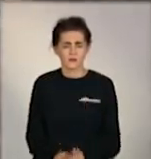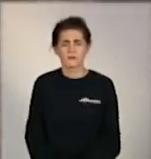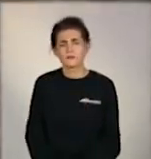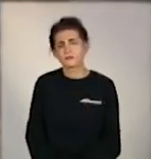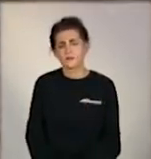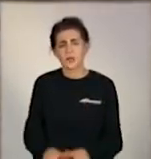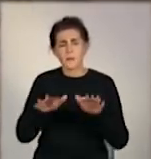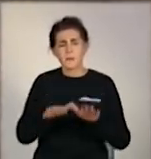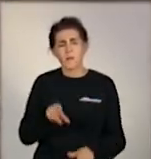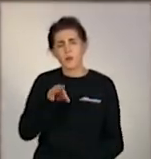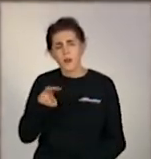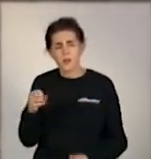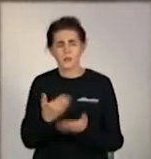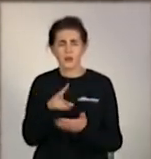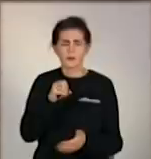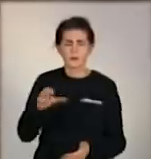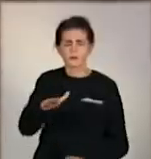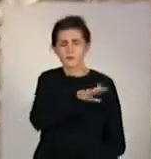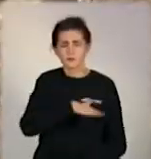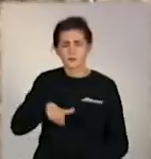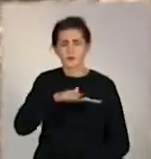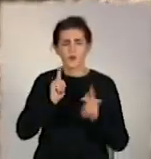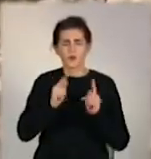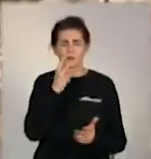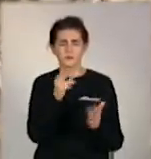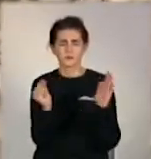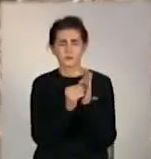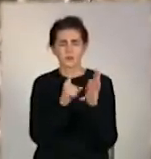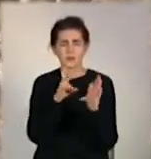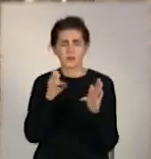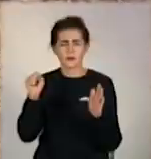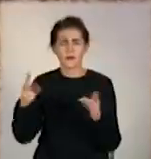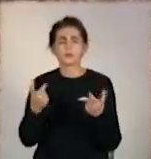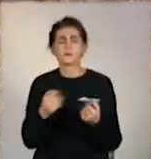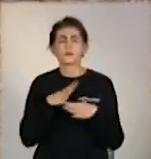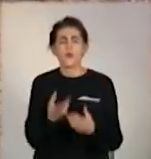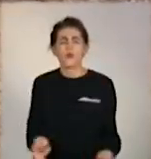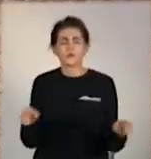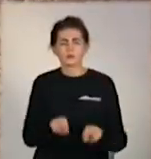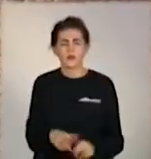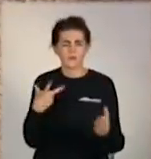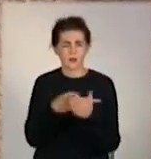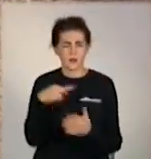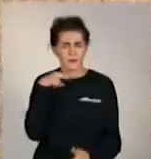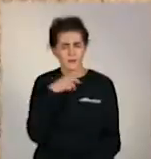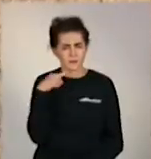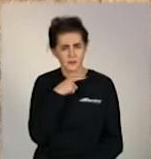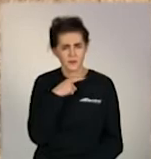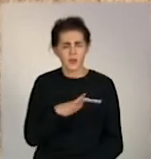у полях та лісосмугах позначають маячками, аби знати, де саме для звірів залишили вакцину. Було